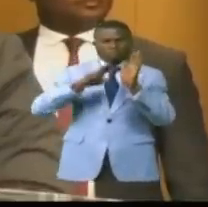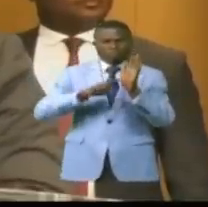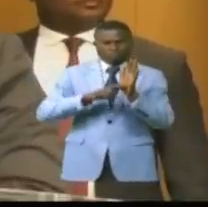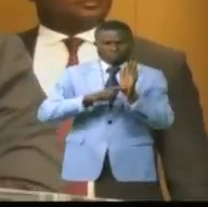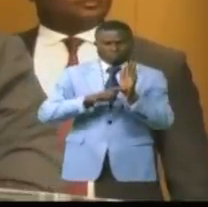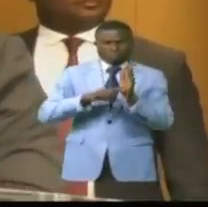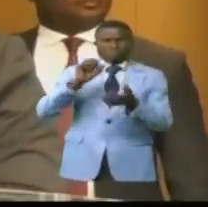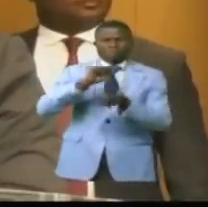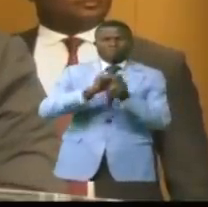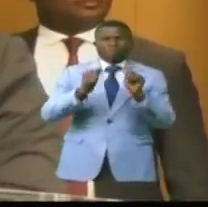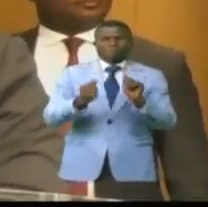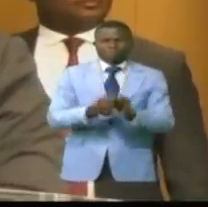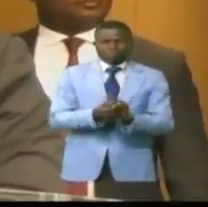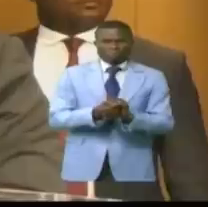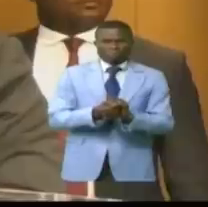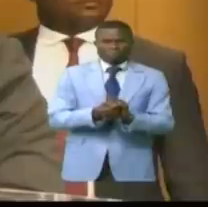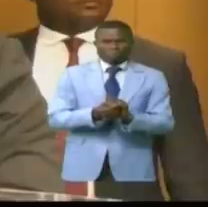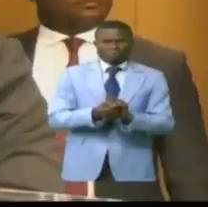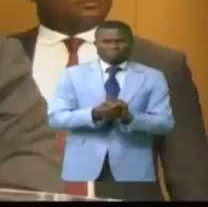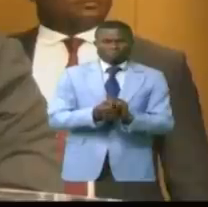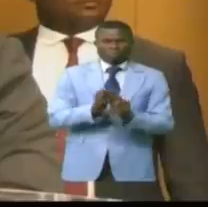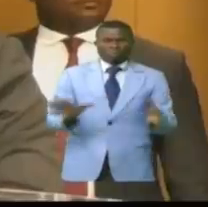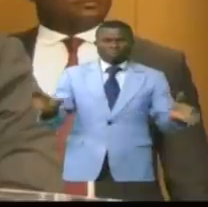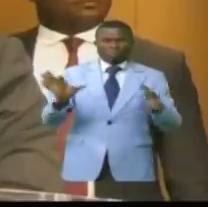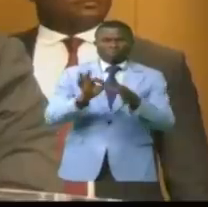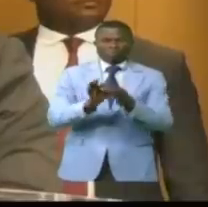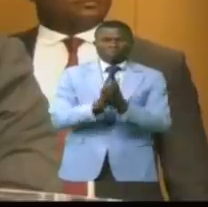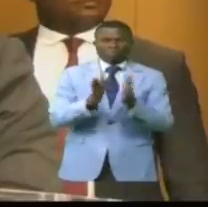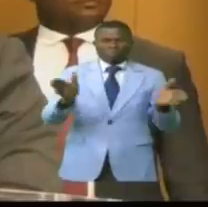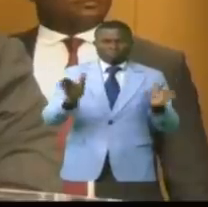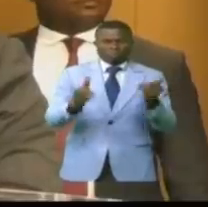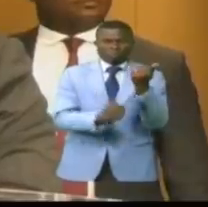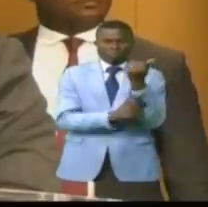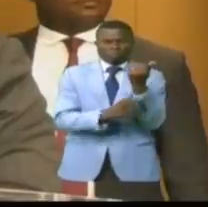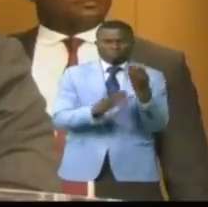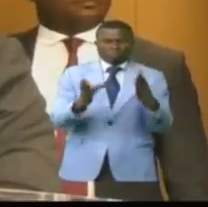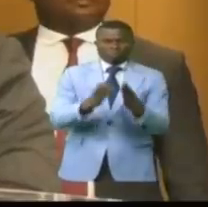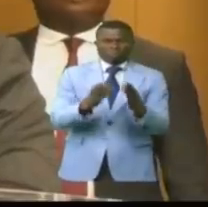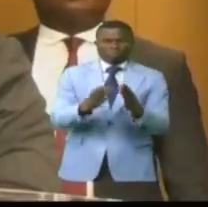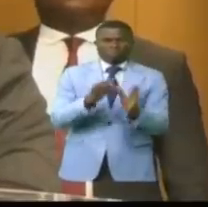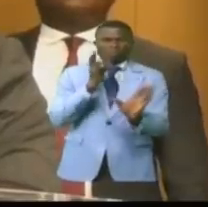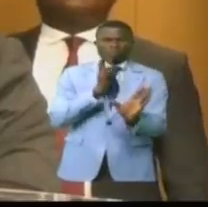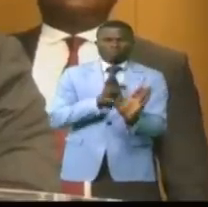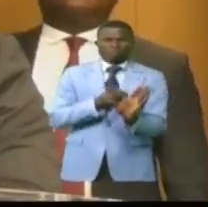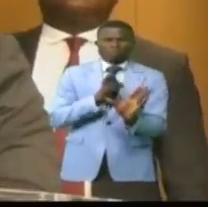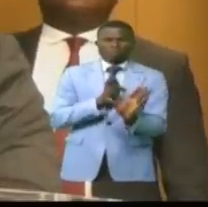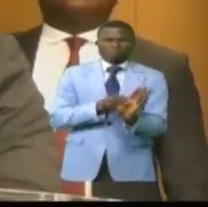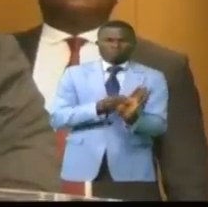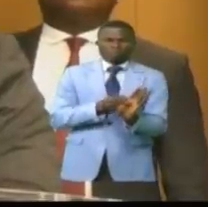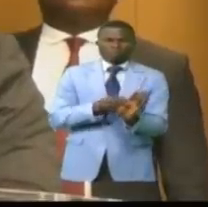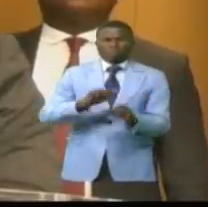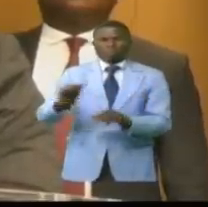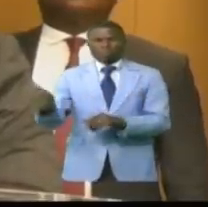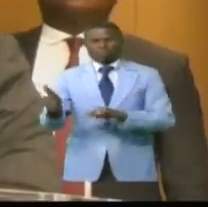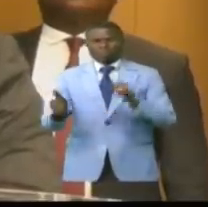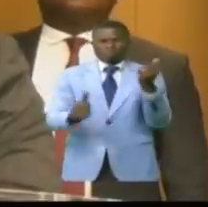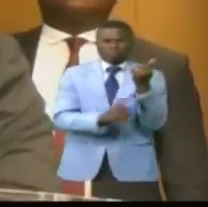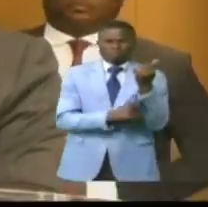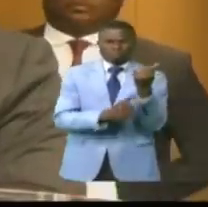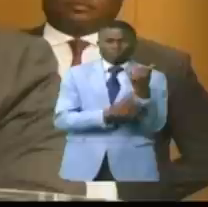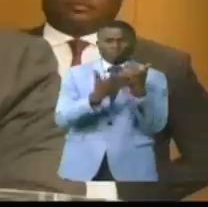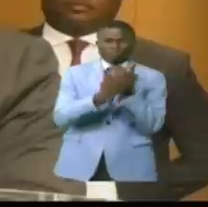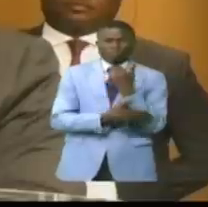la problématique de l'inclusion des personnes vivant avec handicap et autres personnes